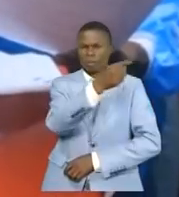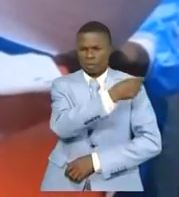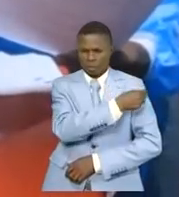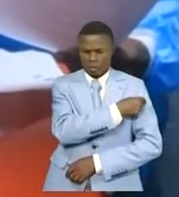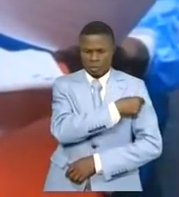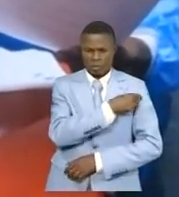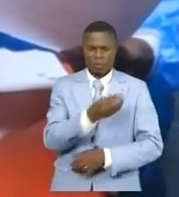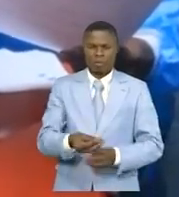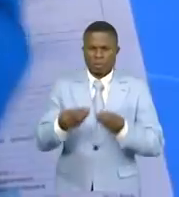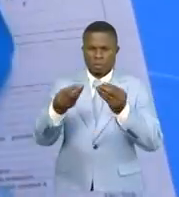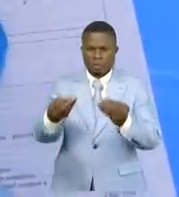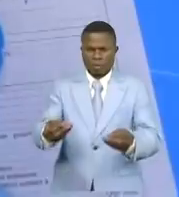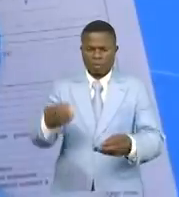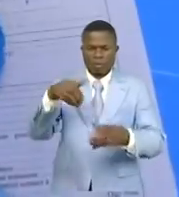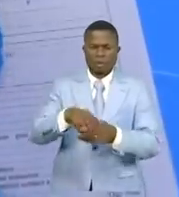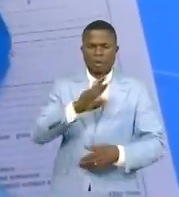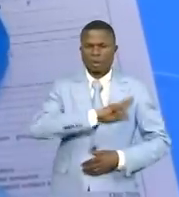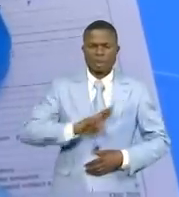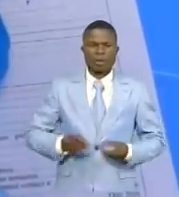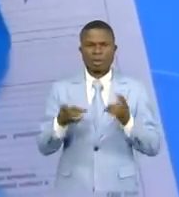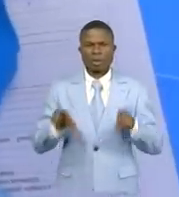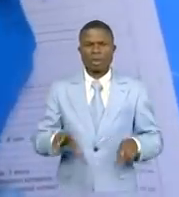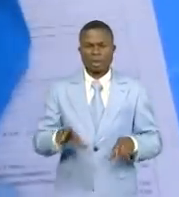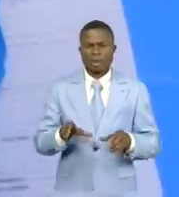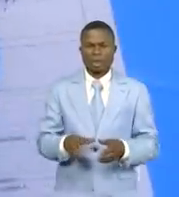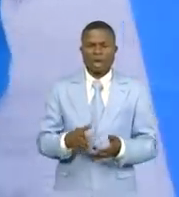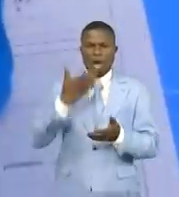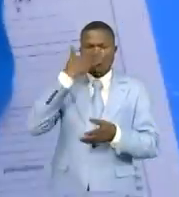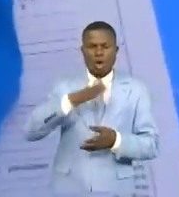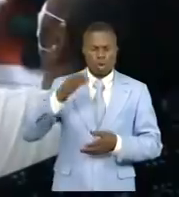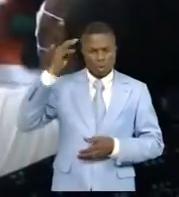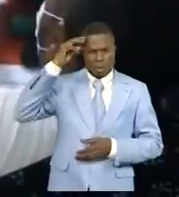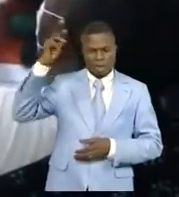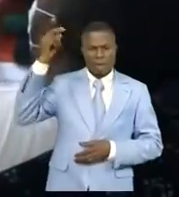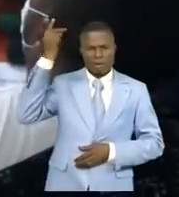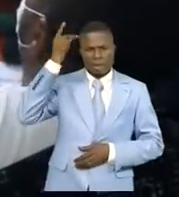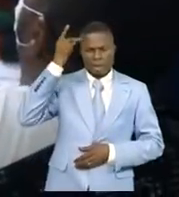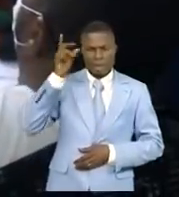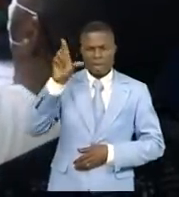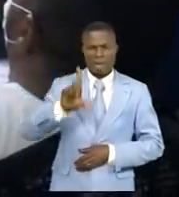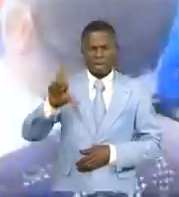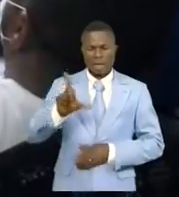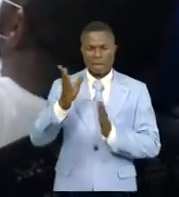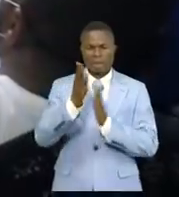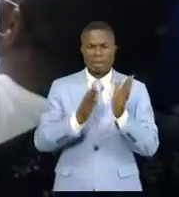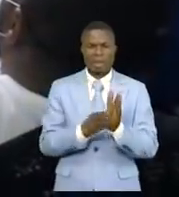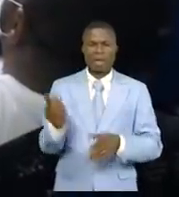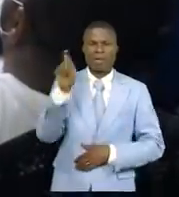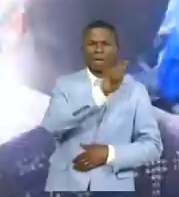été administrés en République démocratique du Congo aux cliniques universitaires de Kinshasa ce lundi 19